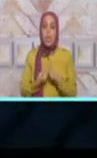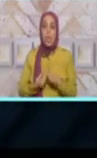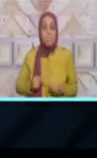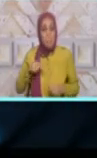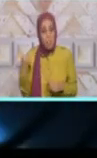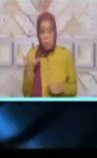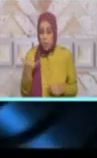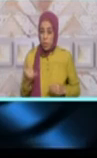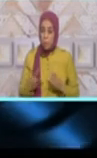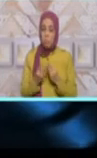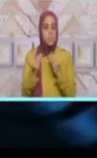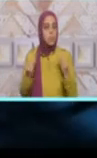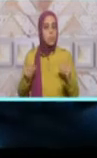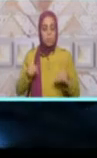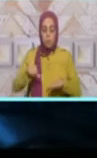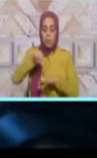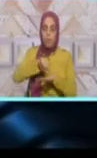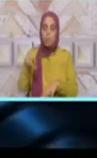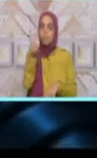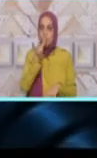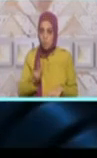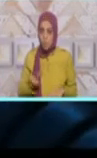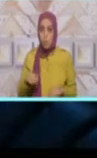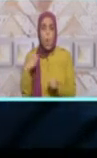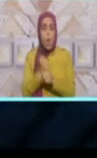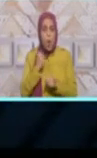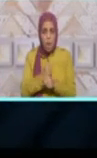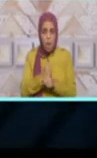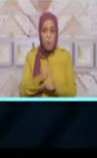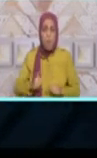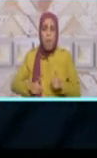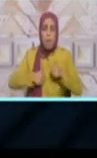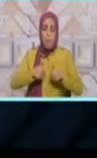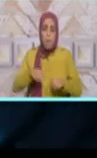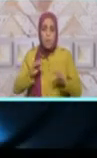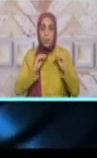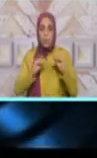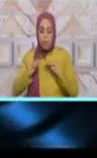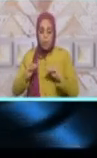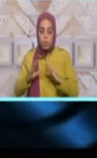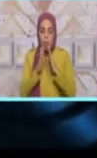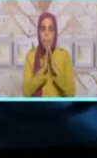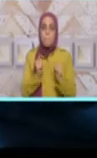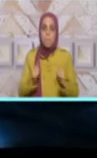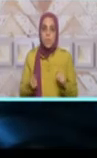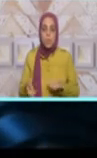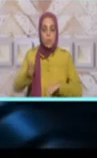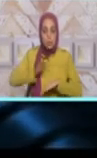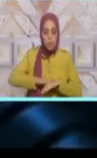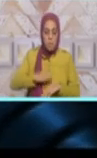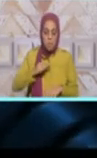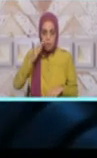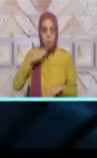إيه في اهتمام كبير بهذه البقعة من أرض مصر، والعمل على رفع كفاءتها في ضوء توجيهات الدولة المصرية نحو